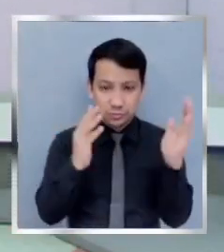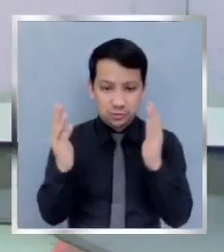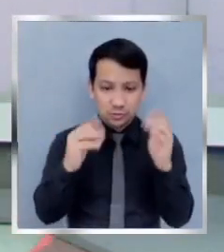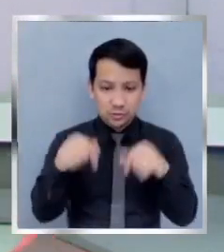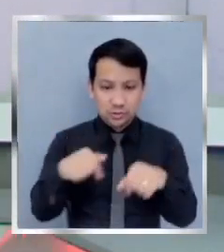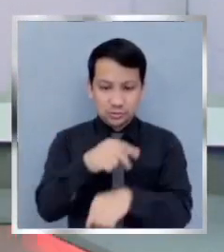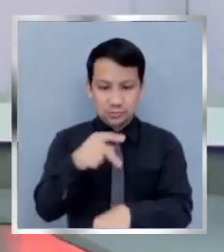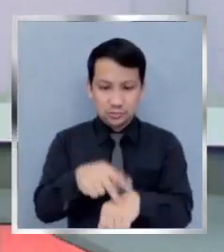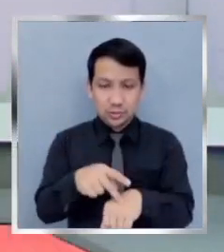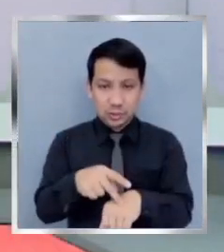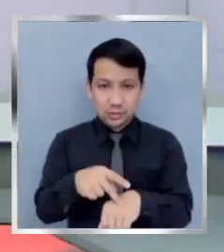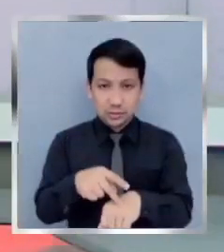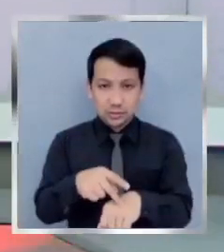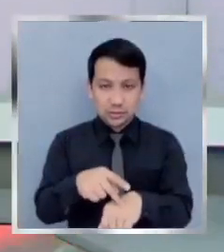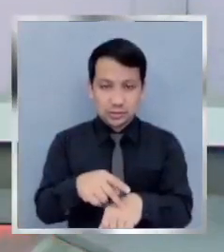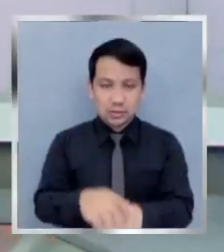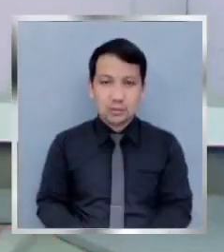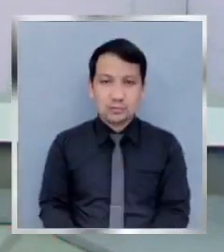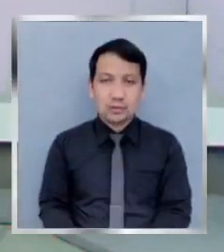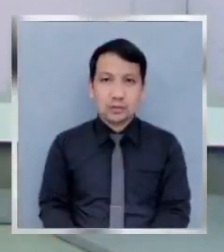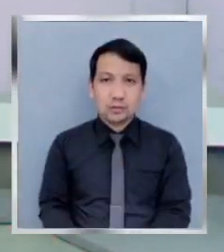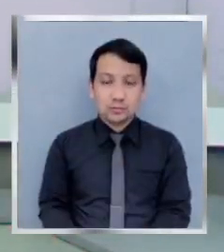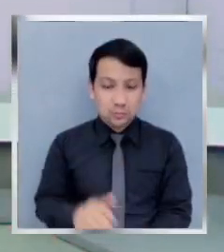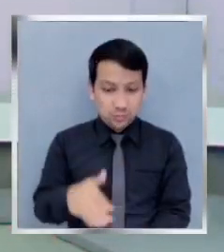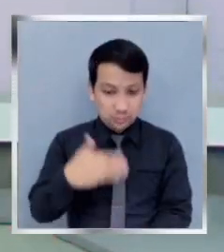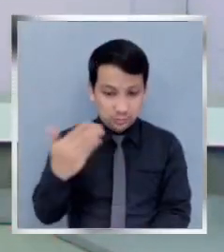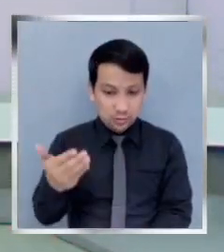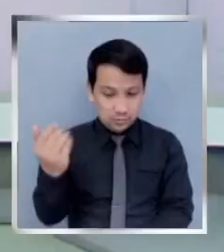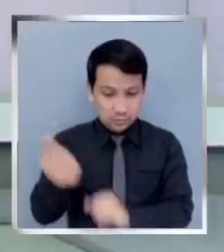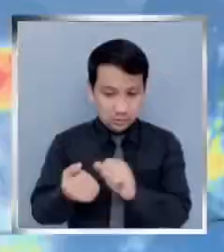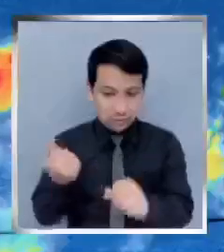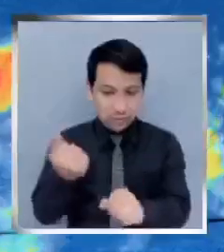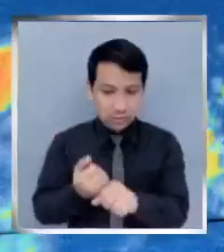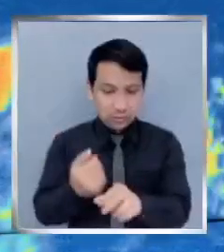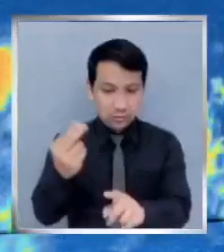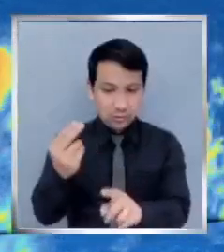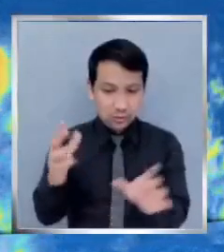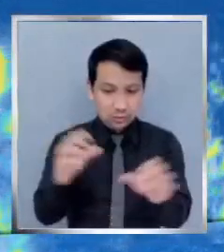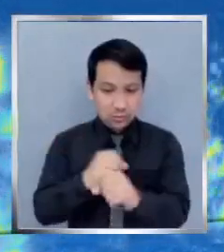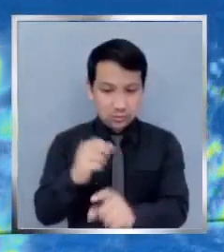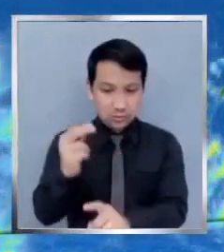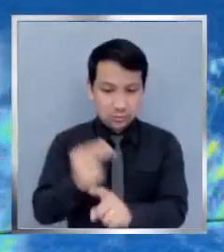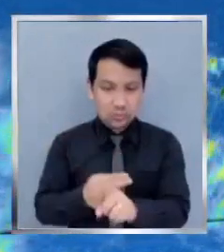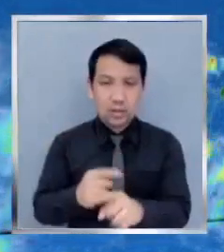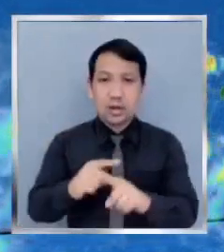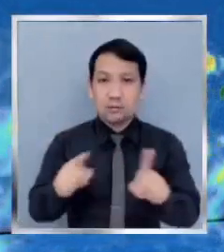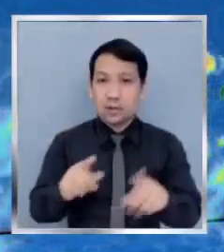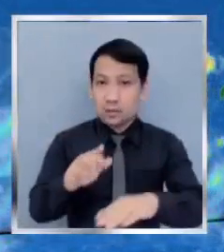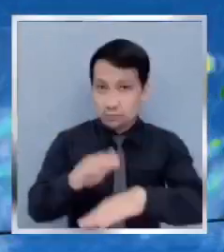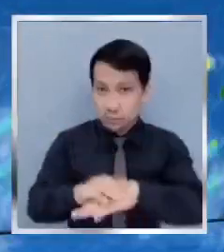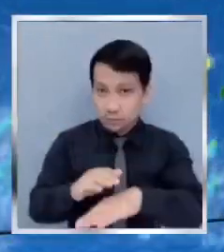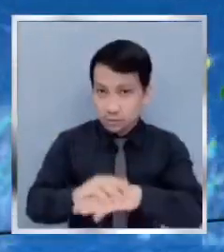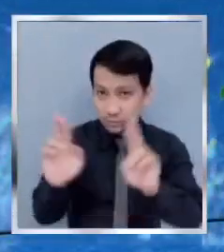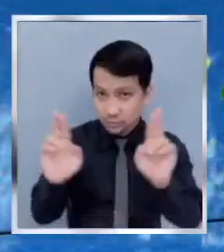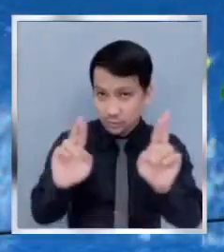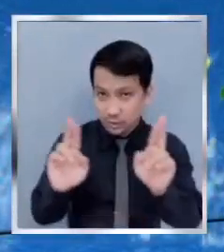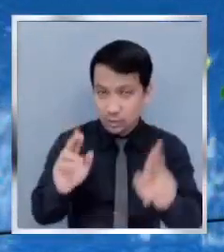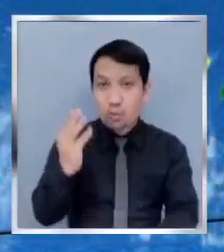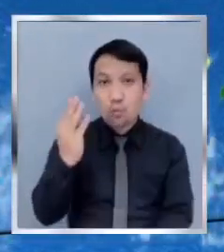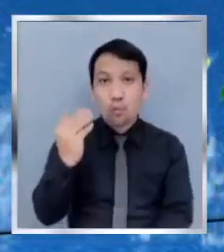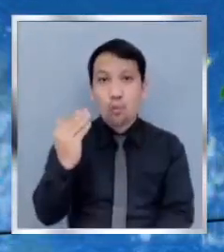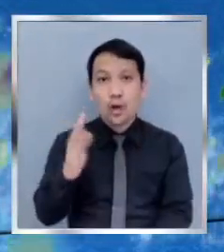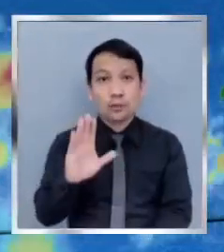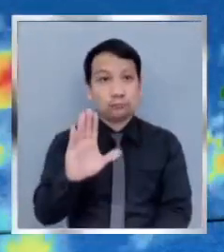Area of Responsibility hanggang sa katapusan ng Nobyembre. Pero maging I am ready pa rin dahil posible pa rin magkaroon